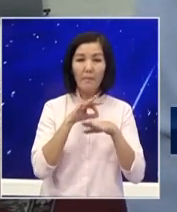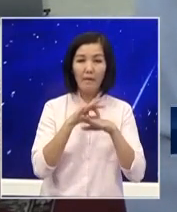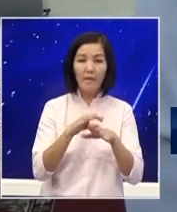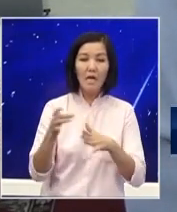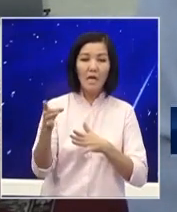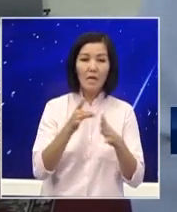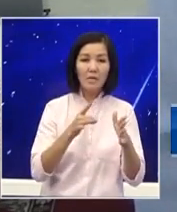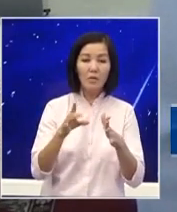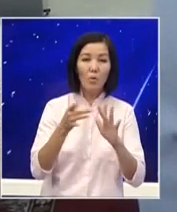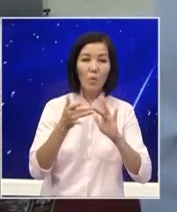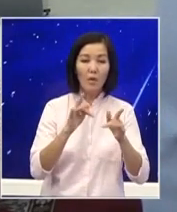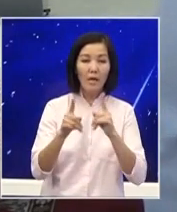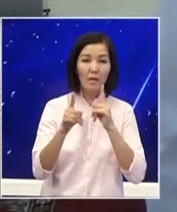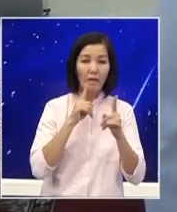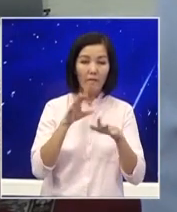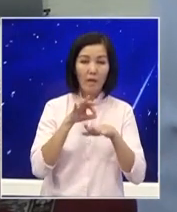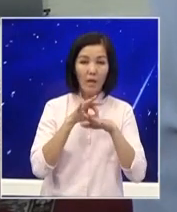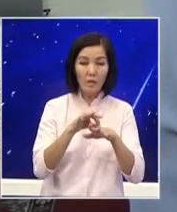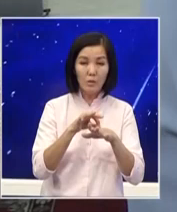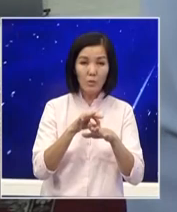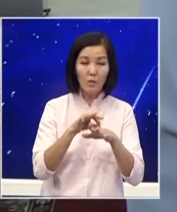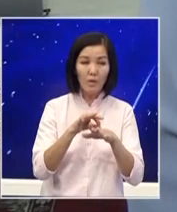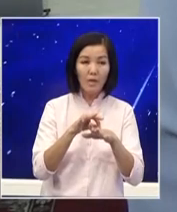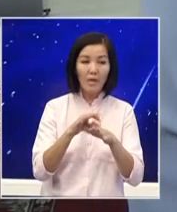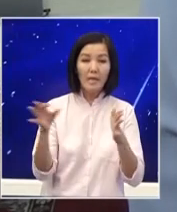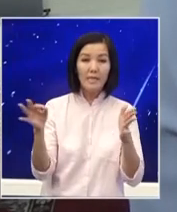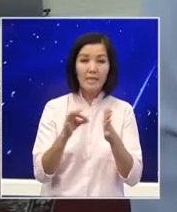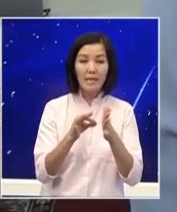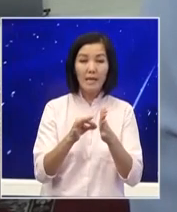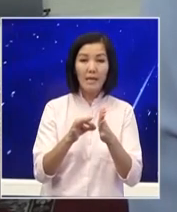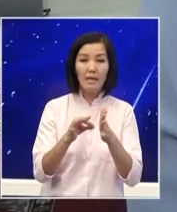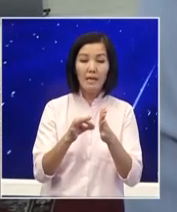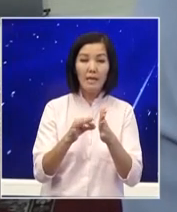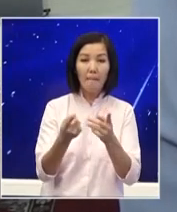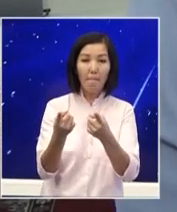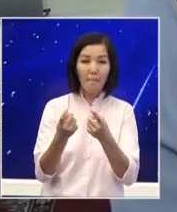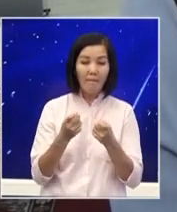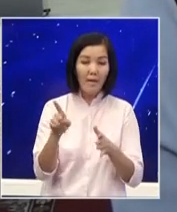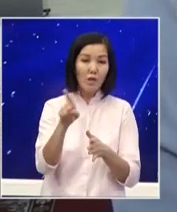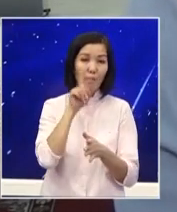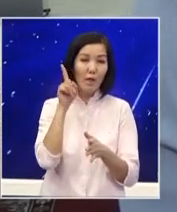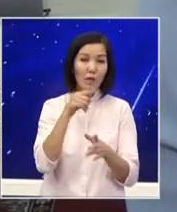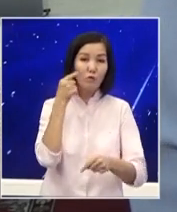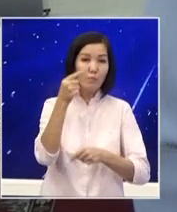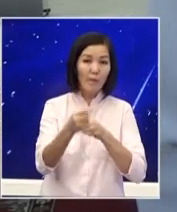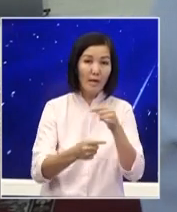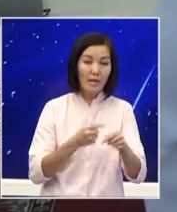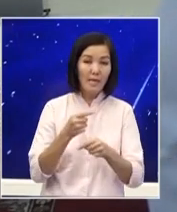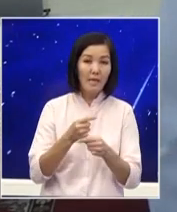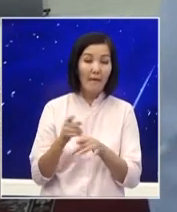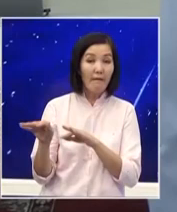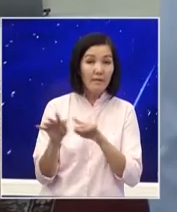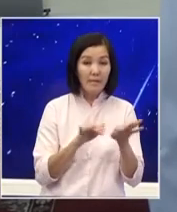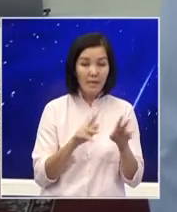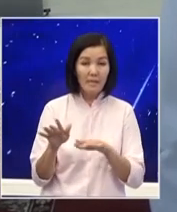республиканскую онлайн-конференцию цель этой конференции привлечь молодое подрастающее поколение деятельности